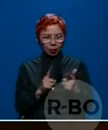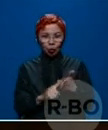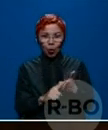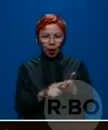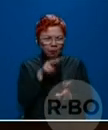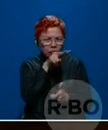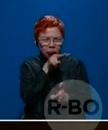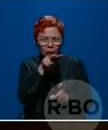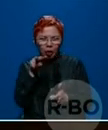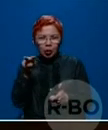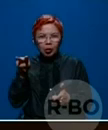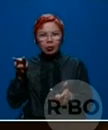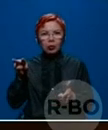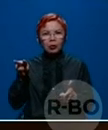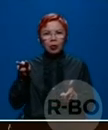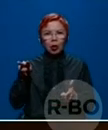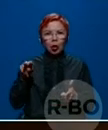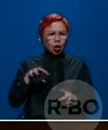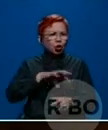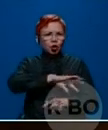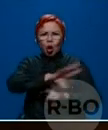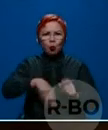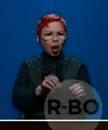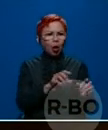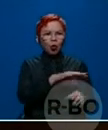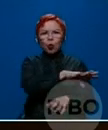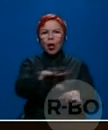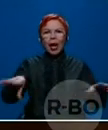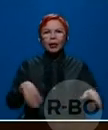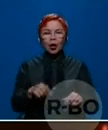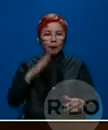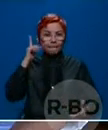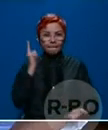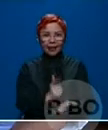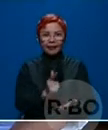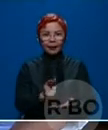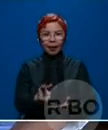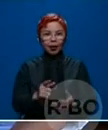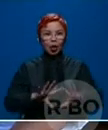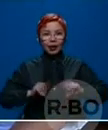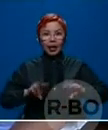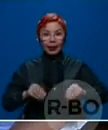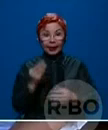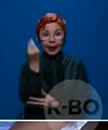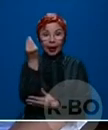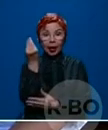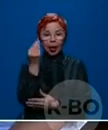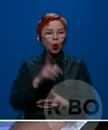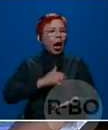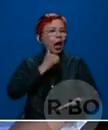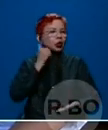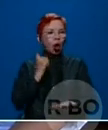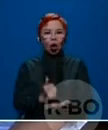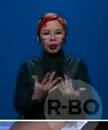pengawasan melekat di setiap wilayah sehingga memastikan mereka yang berkarya di Jakarta adalah mereka yang